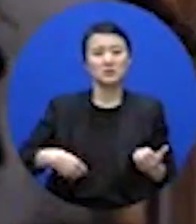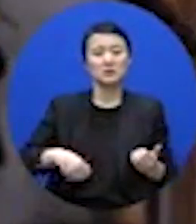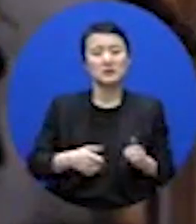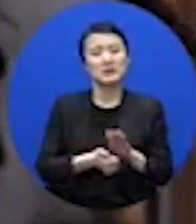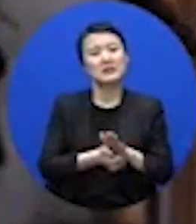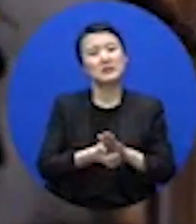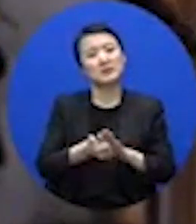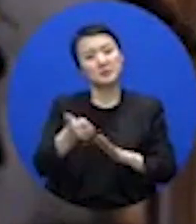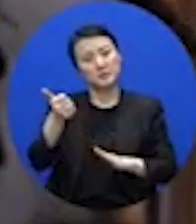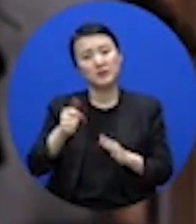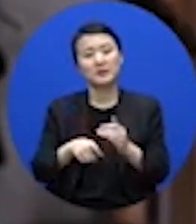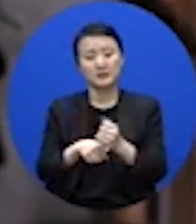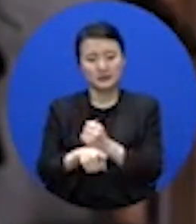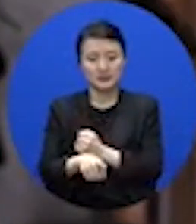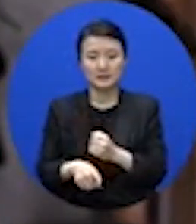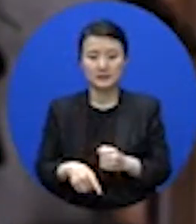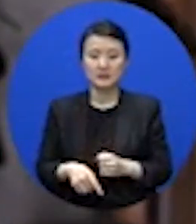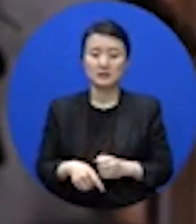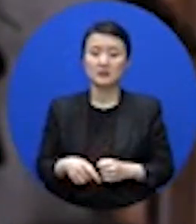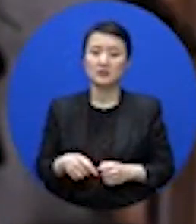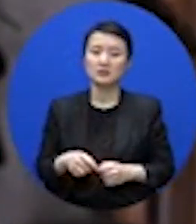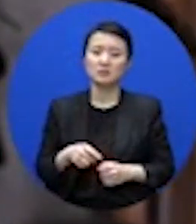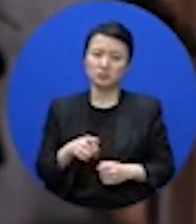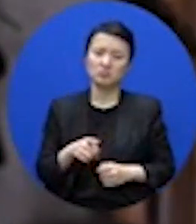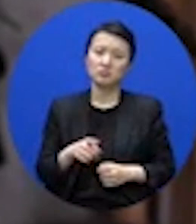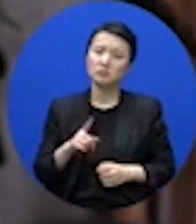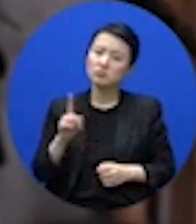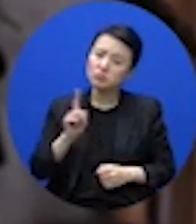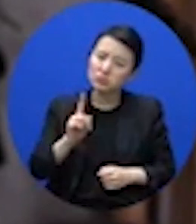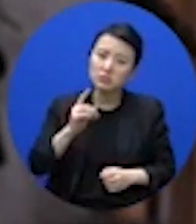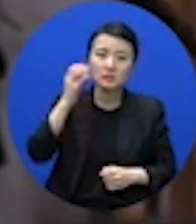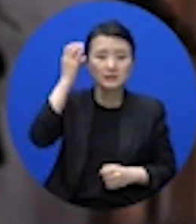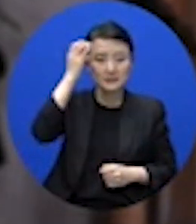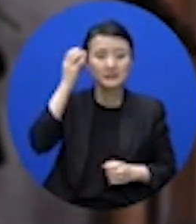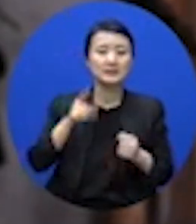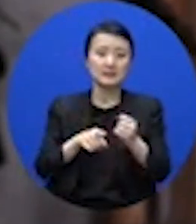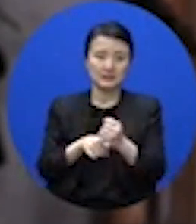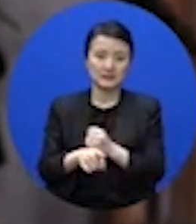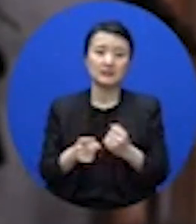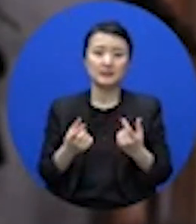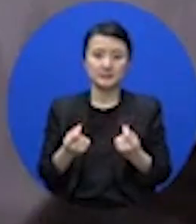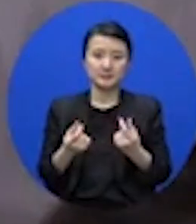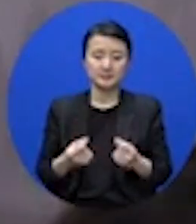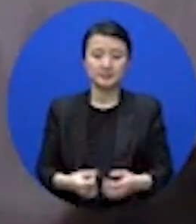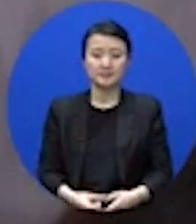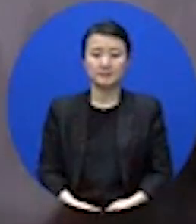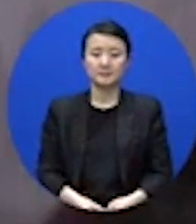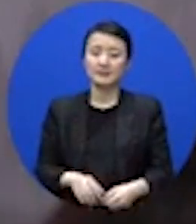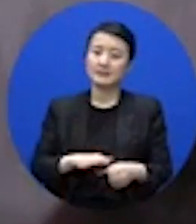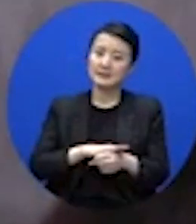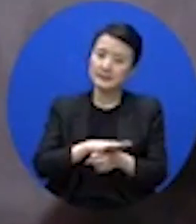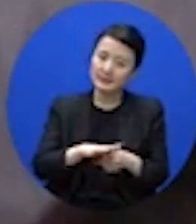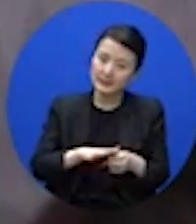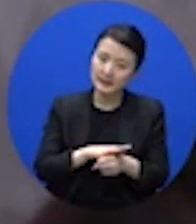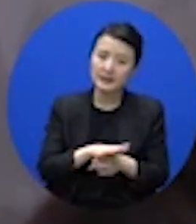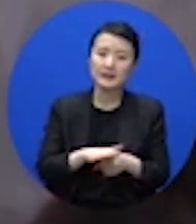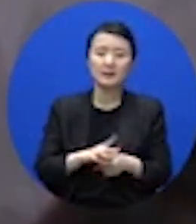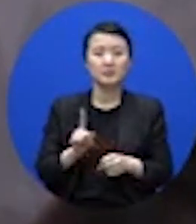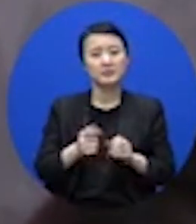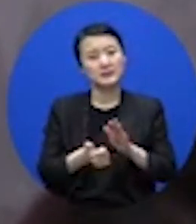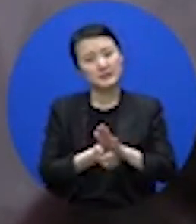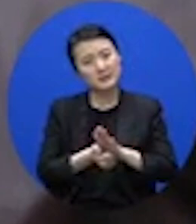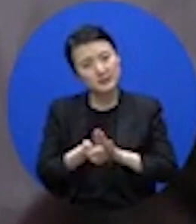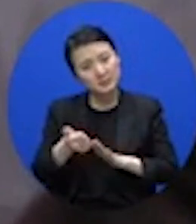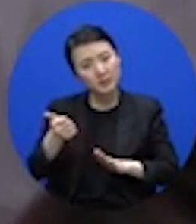뭐예요? 그 무언가가 될 수 있어요. 여러분이 잡고 있는 희망과 사랑하는 것과 이런